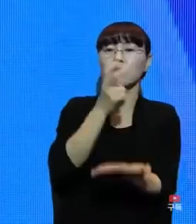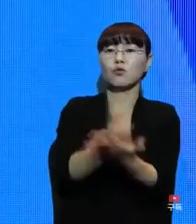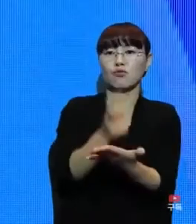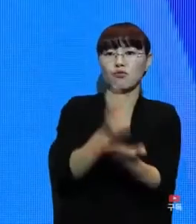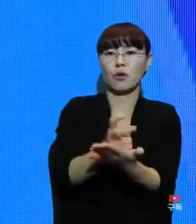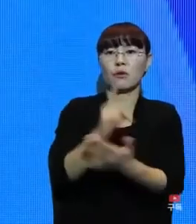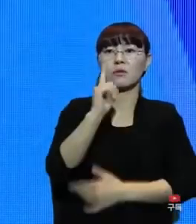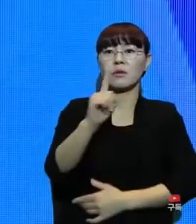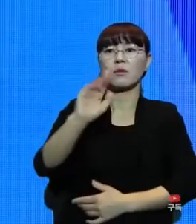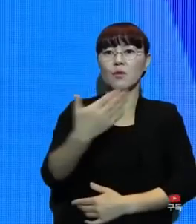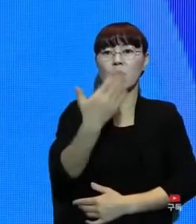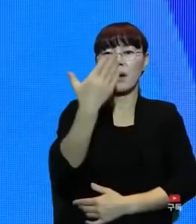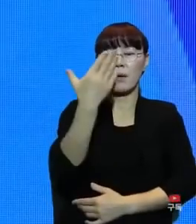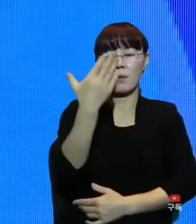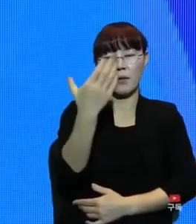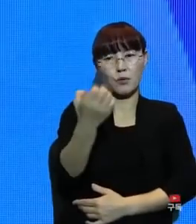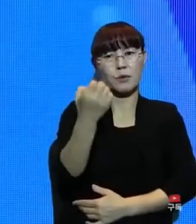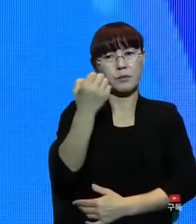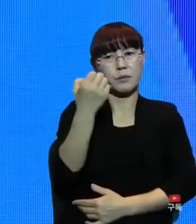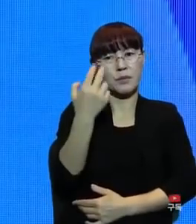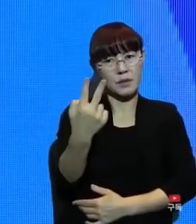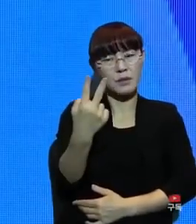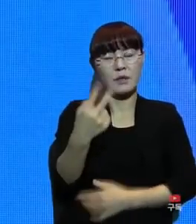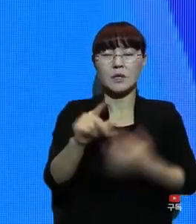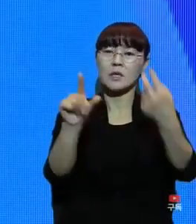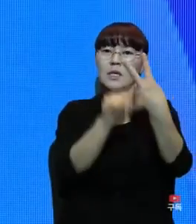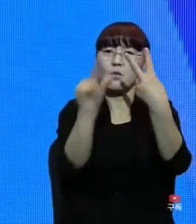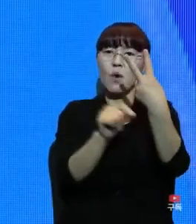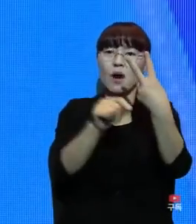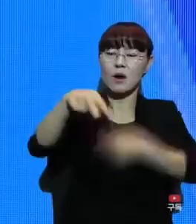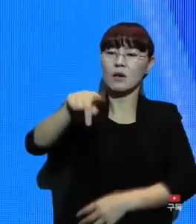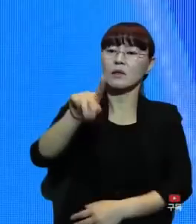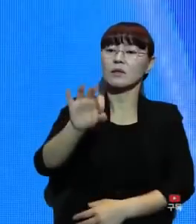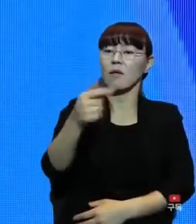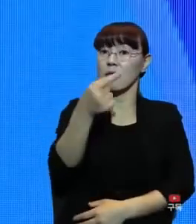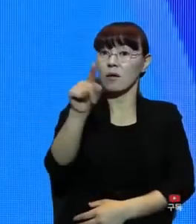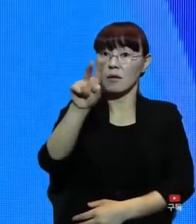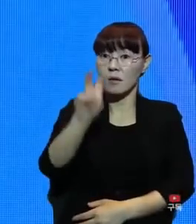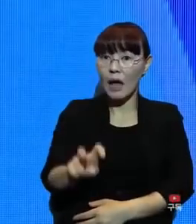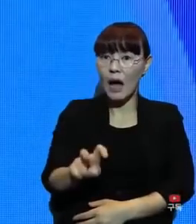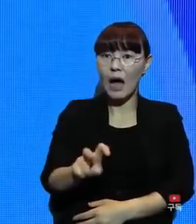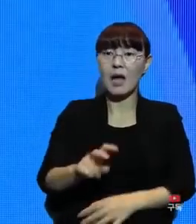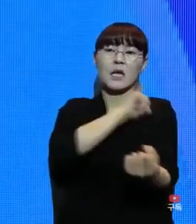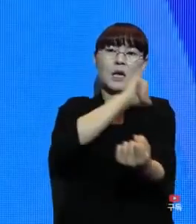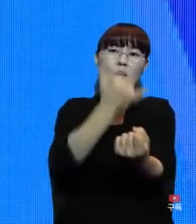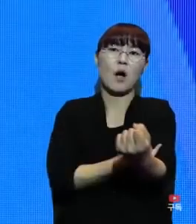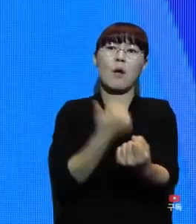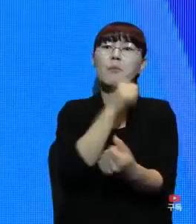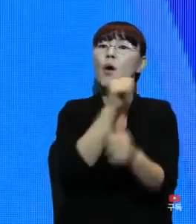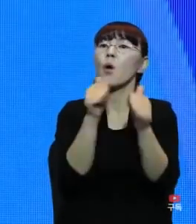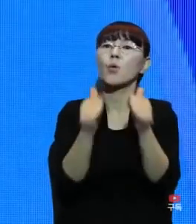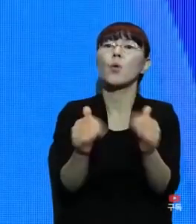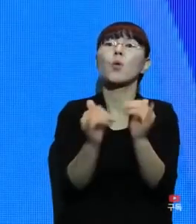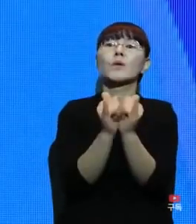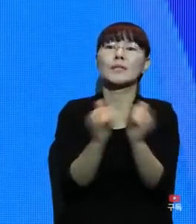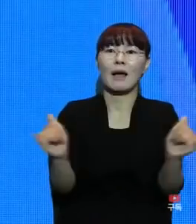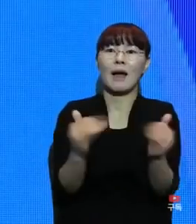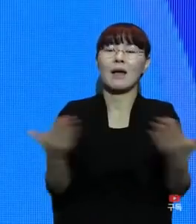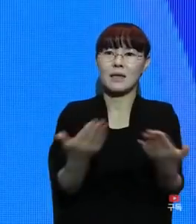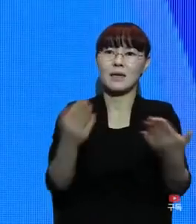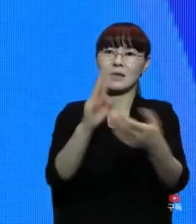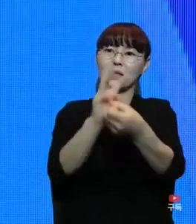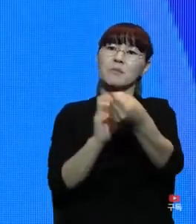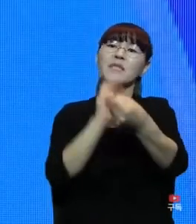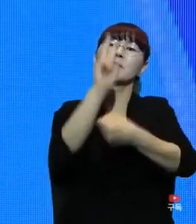1989년 위원회 제가 어린나이에 성남에서 인권 변호사 일을 시작한 후에 지금까지 30